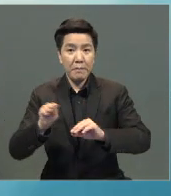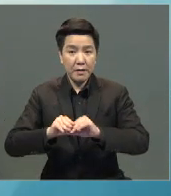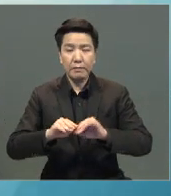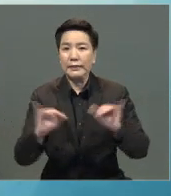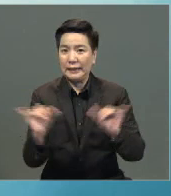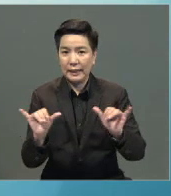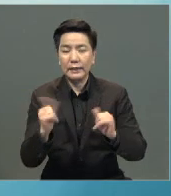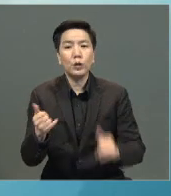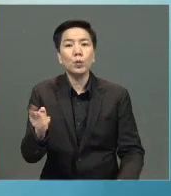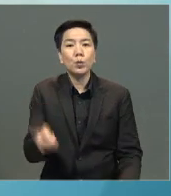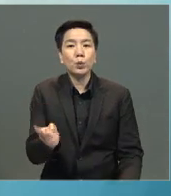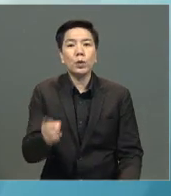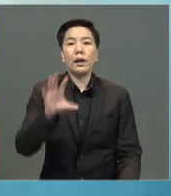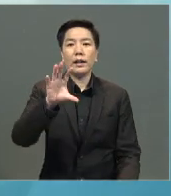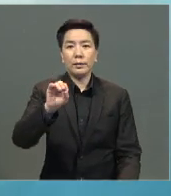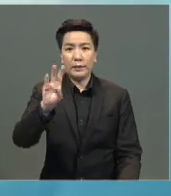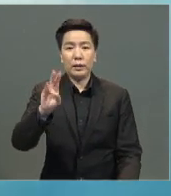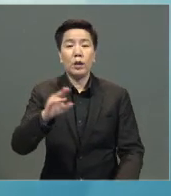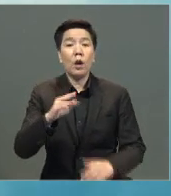รายเสียชีวิตไม่มีเพิ่มขึ้นยังคงที่ 57